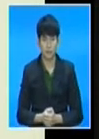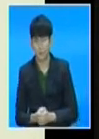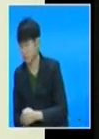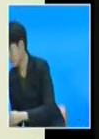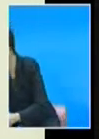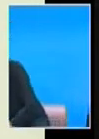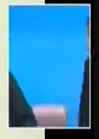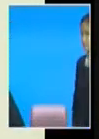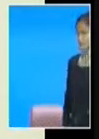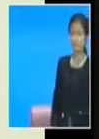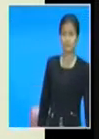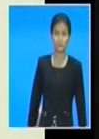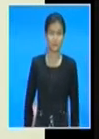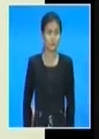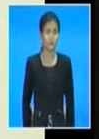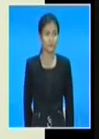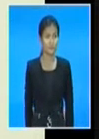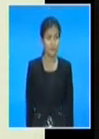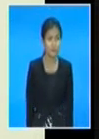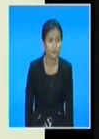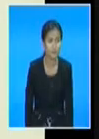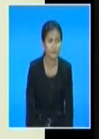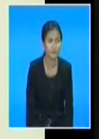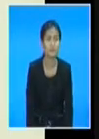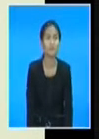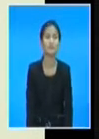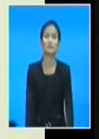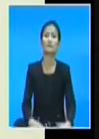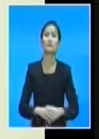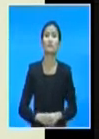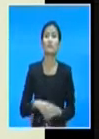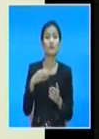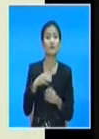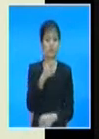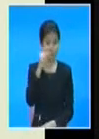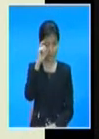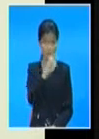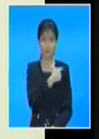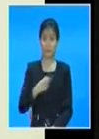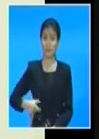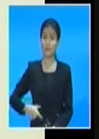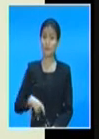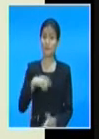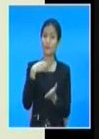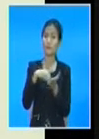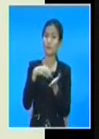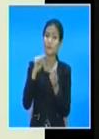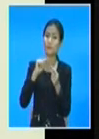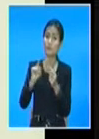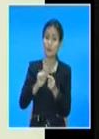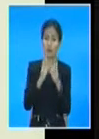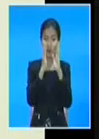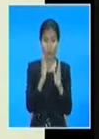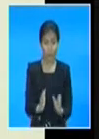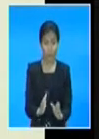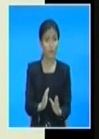ในหลวงเนี่ยท่านมีพระราชดำรัสตอนพระราชดำรัสตอนหนึ่งความว่าเจ้าหน้าที่ป่าไม้ควรจะปลูกป่าปลูกต้นไม้โทษ